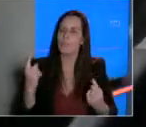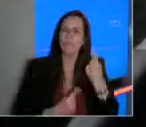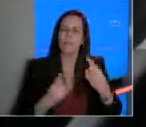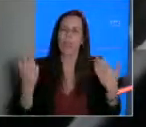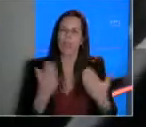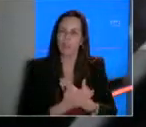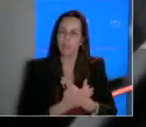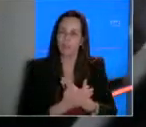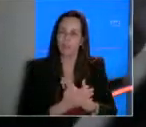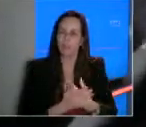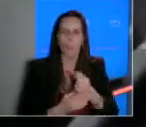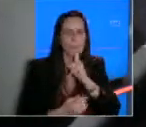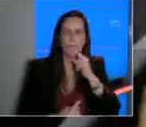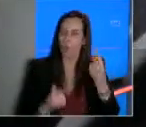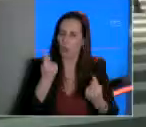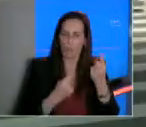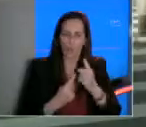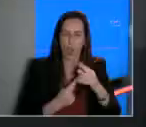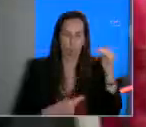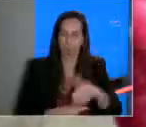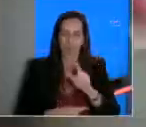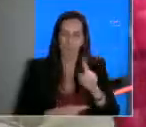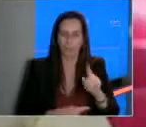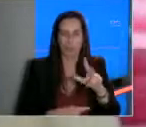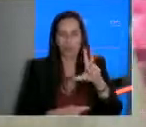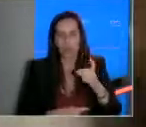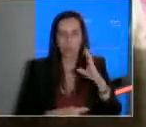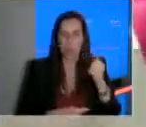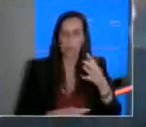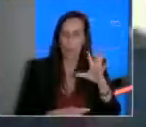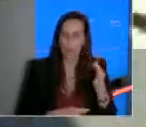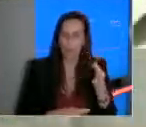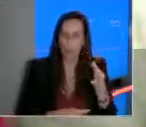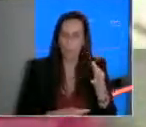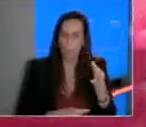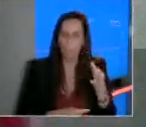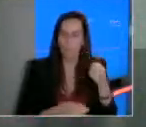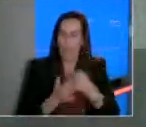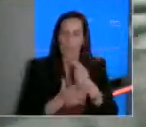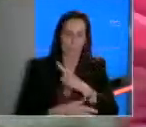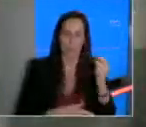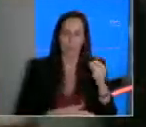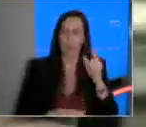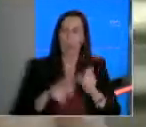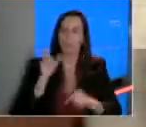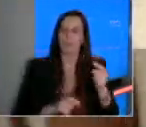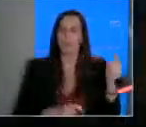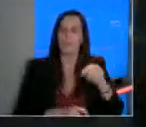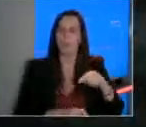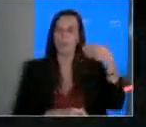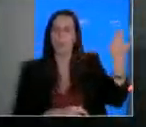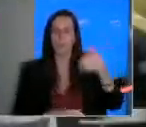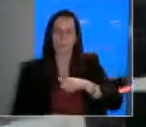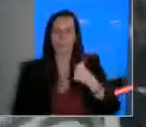חדשים, בודדים, כן? אנחנו לא מדברים על אלפים, אבל 30, 40, 50, עד 100, שהם אנשים שבאו